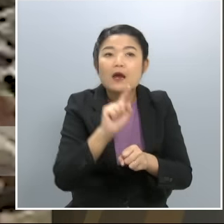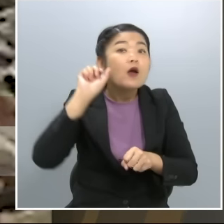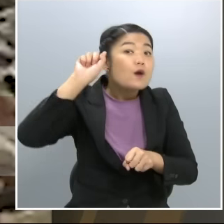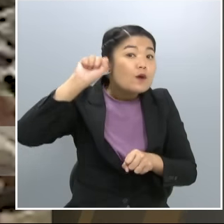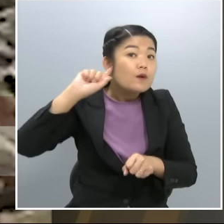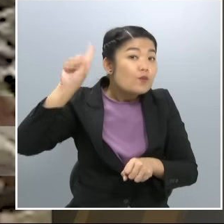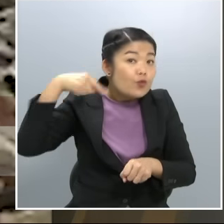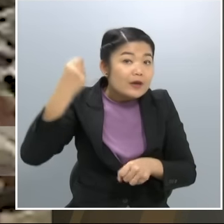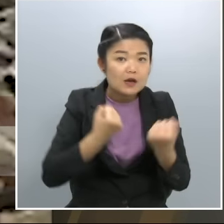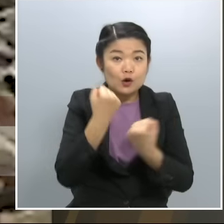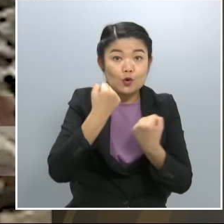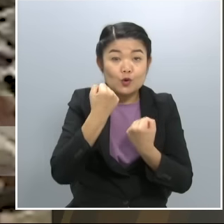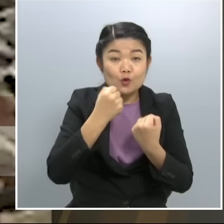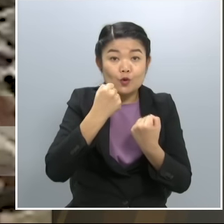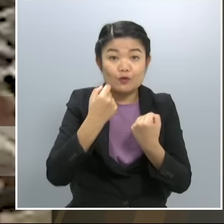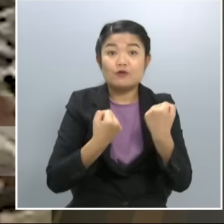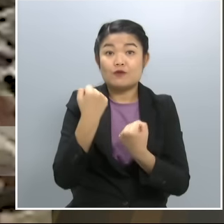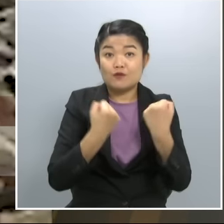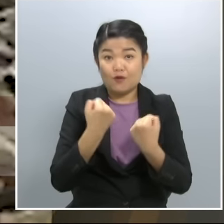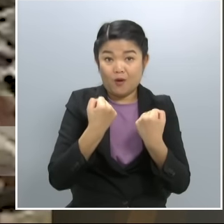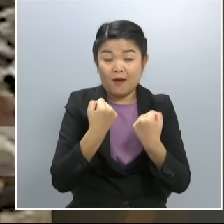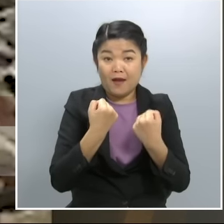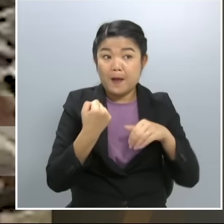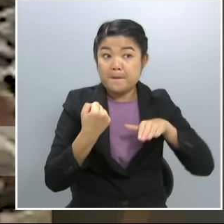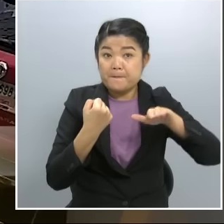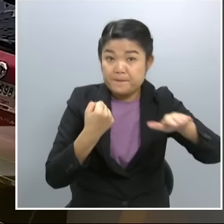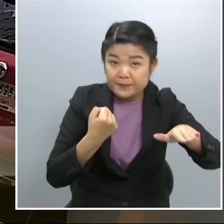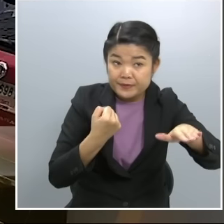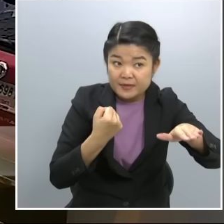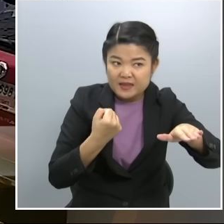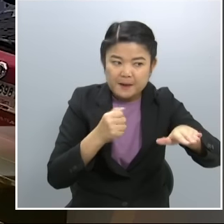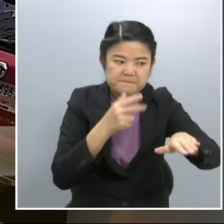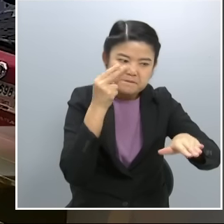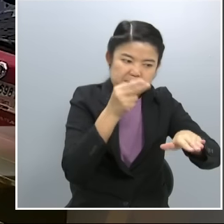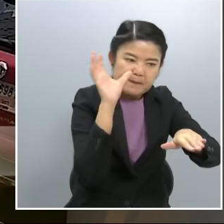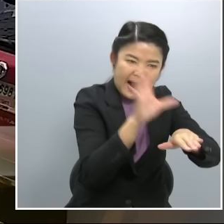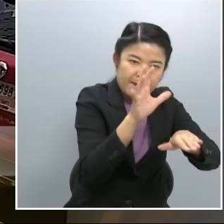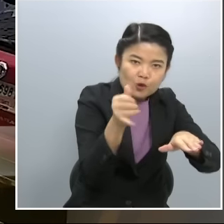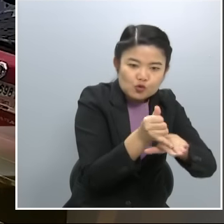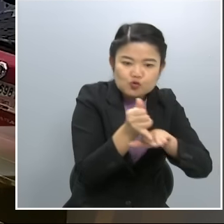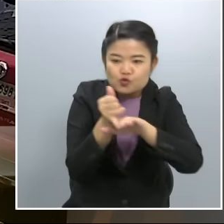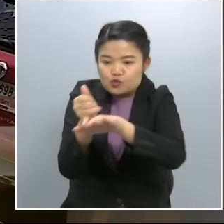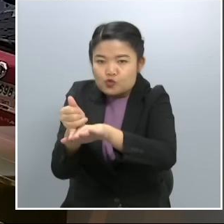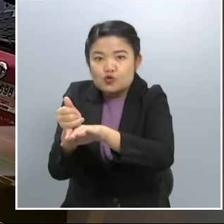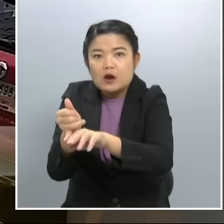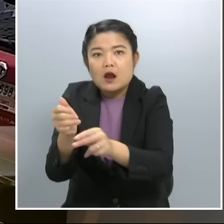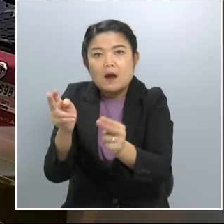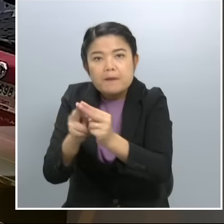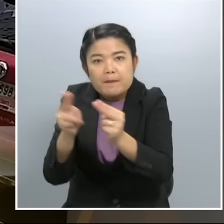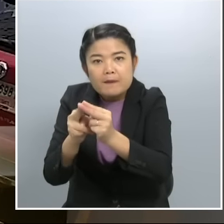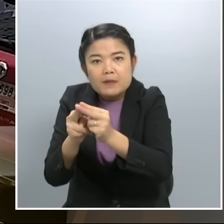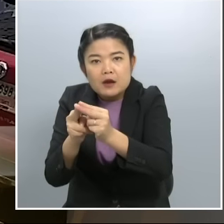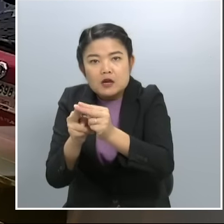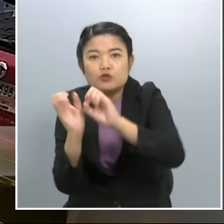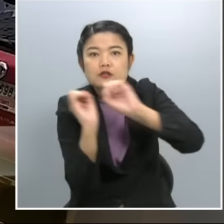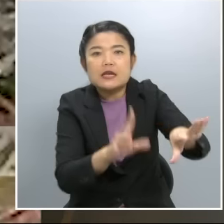ผาดมามาจอดนอนหน้าร้านอาหารแห่งหนึ่งแล้วขับพาผู้หญิงไปกระทำชำเราแล้วทิ้งผู้หญิงลงข้างทางชิงรถเอา